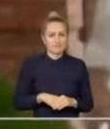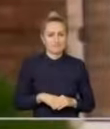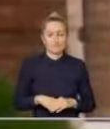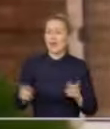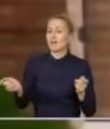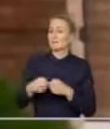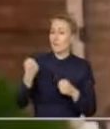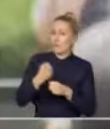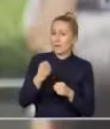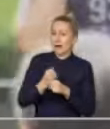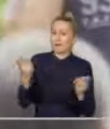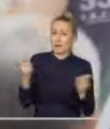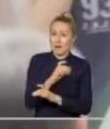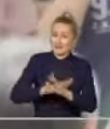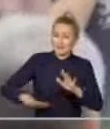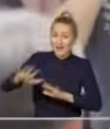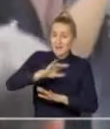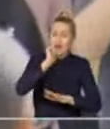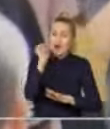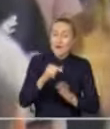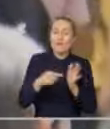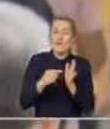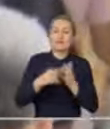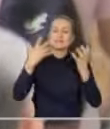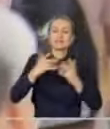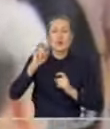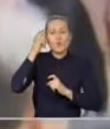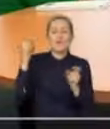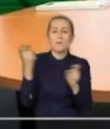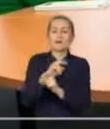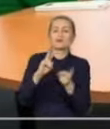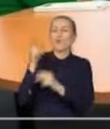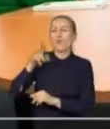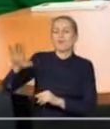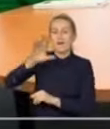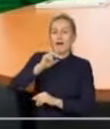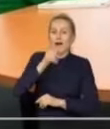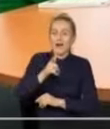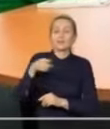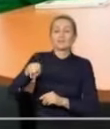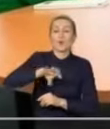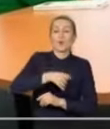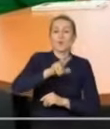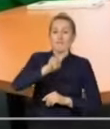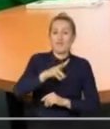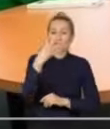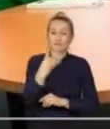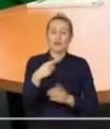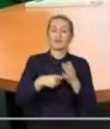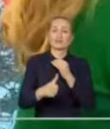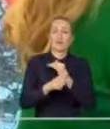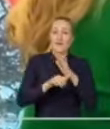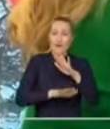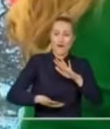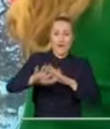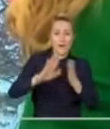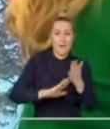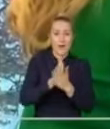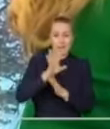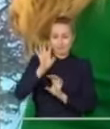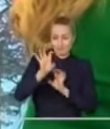państwami tej części Europy szczególnie są zainteresowane państwa azjatyckie. Grupa Wyszehradzka ze względu na swoje położenie jest swoistą bramą